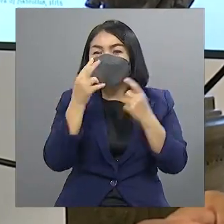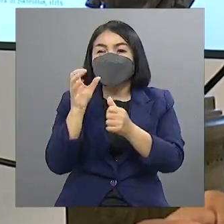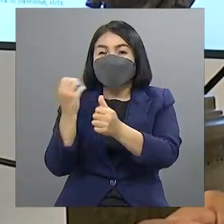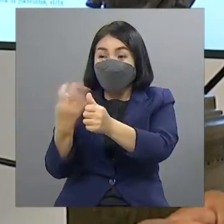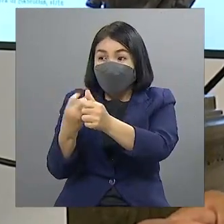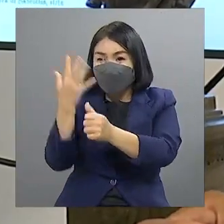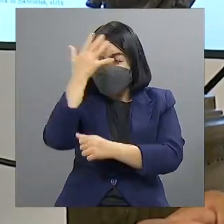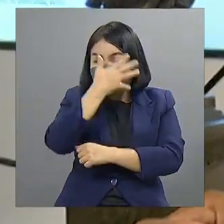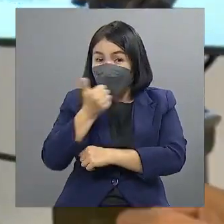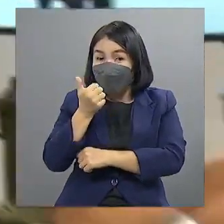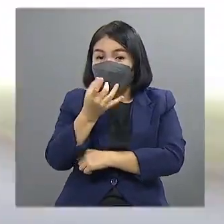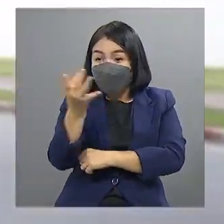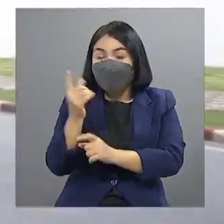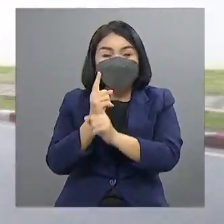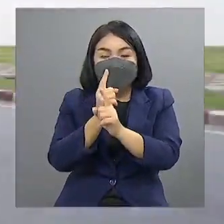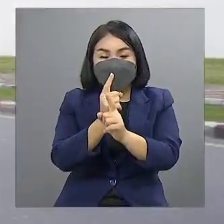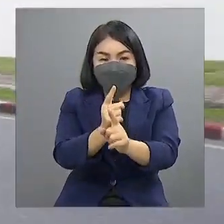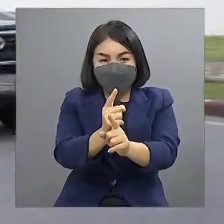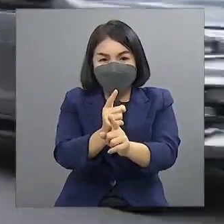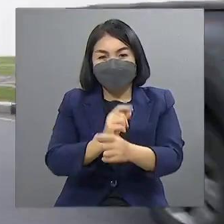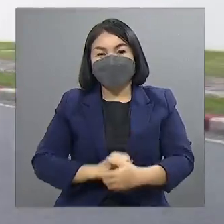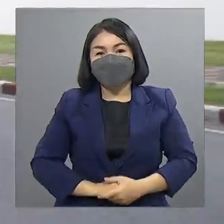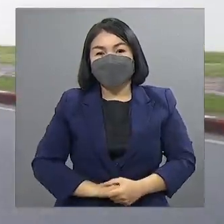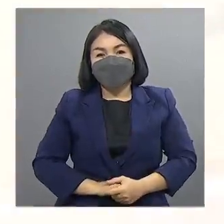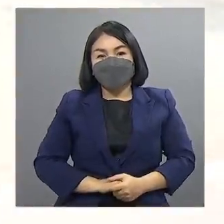หรือไม่ตามผมมาได้เลยครับ